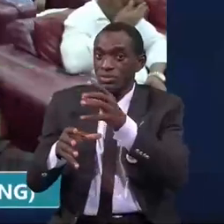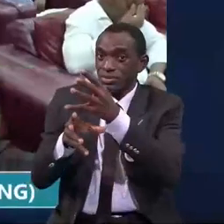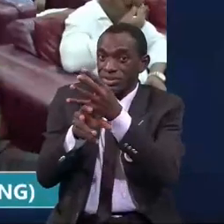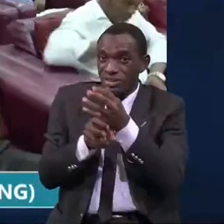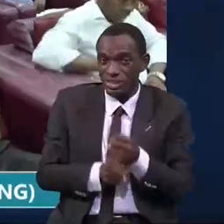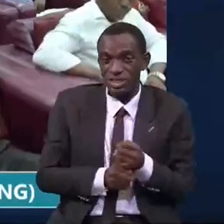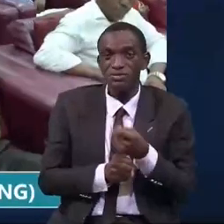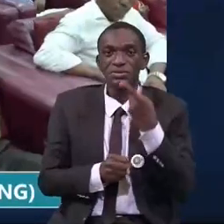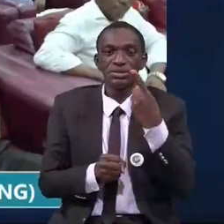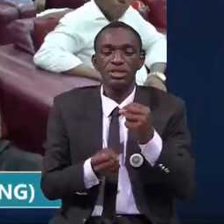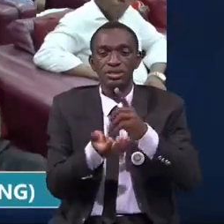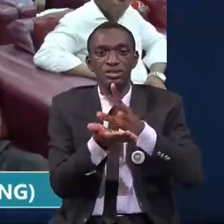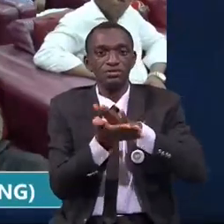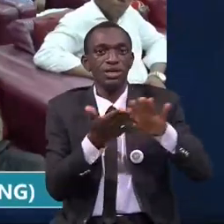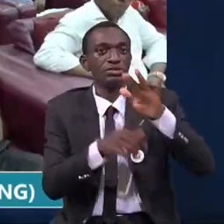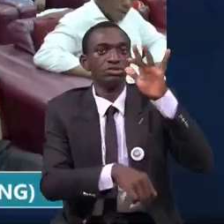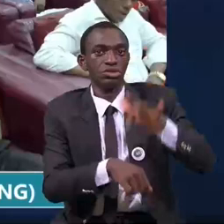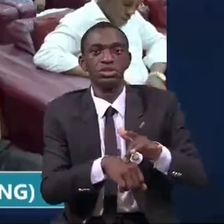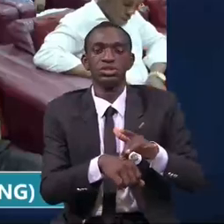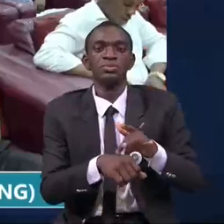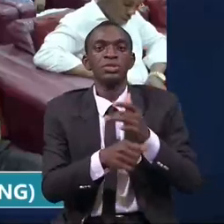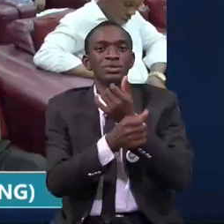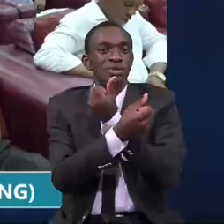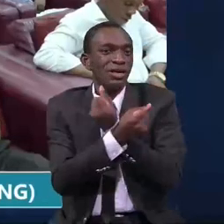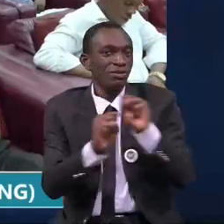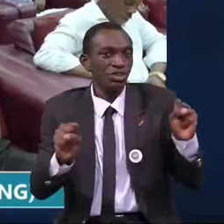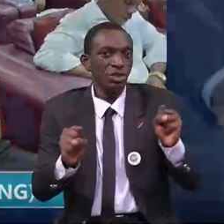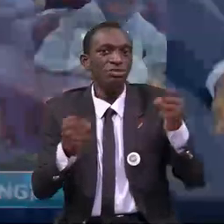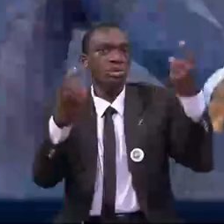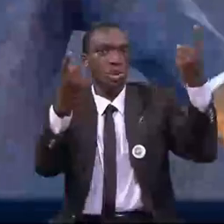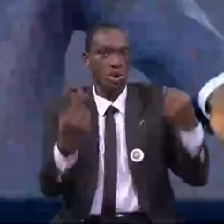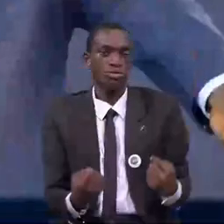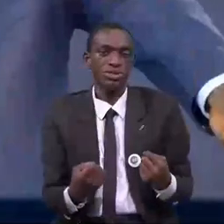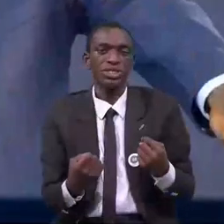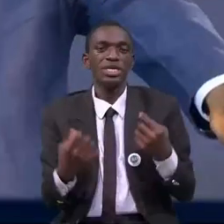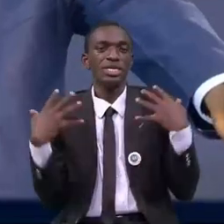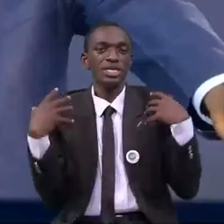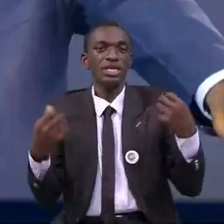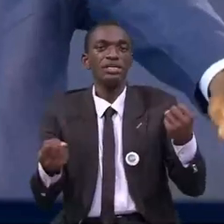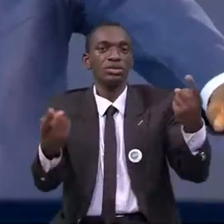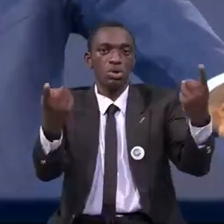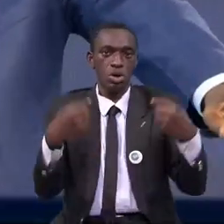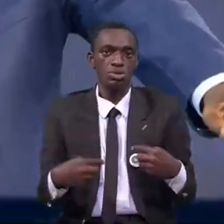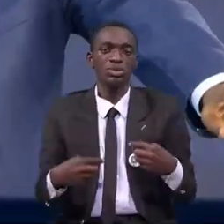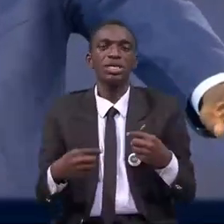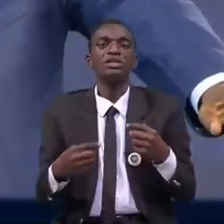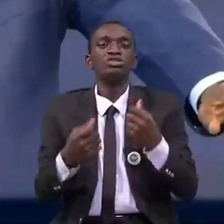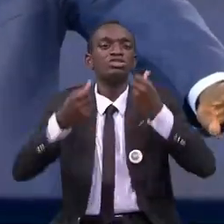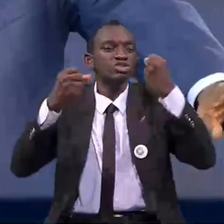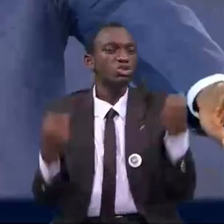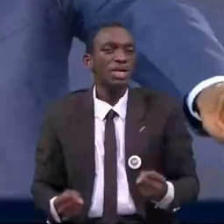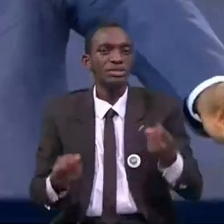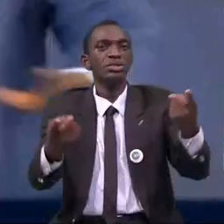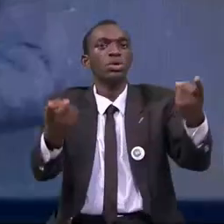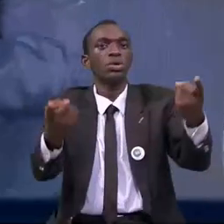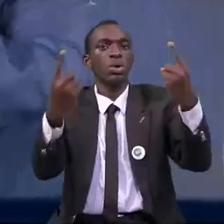vous allez recevoir la touch divine le salut viendra la guér gison va la guérison va venir la force va